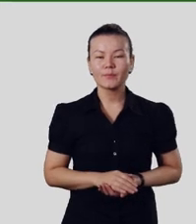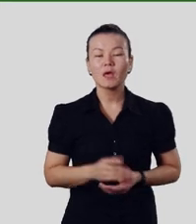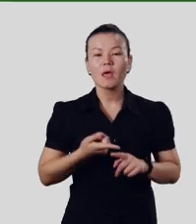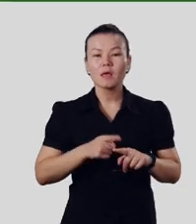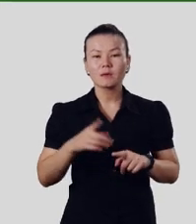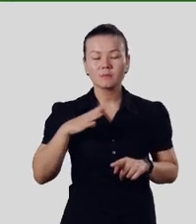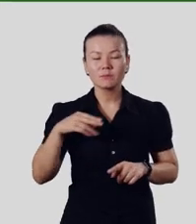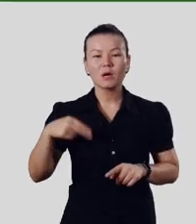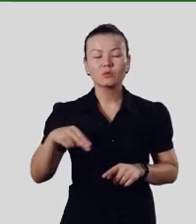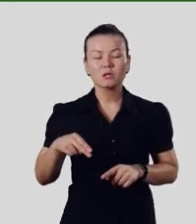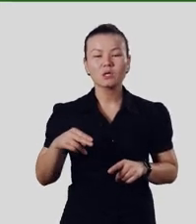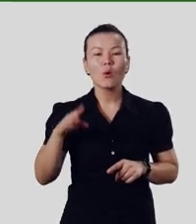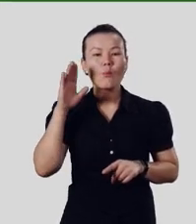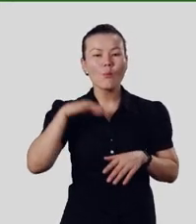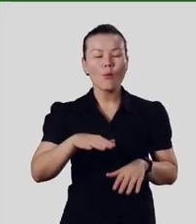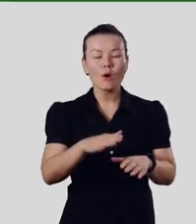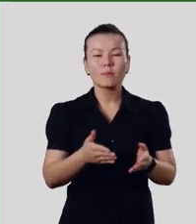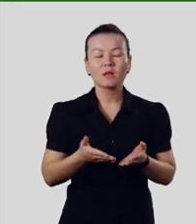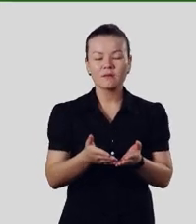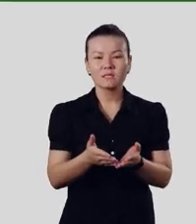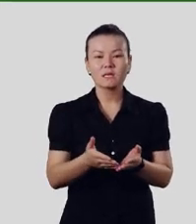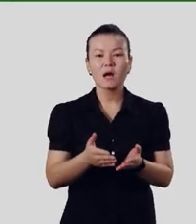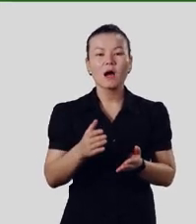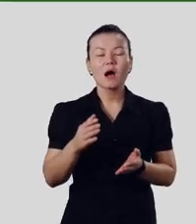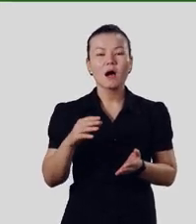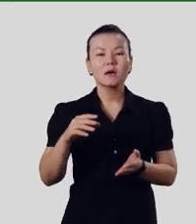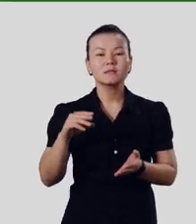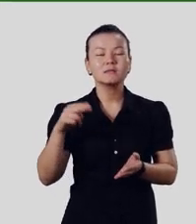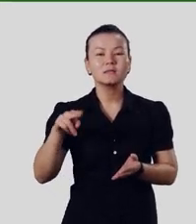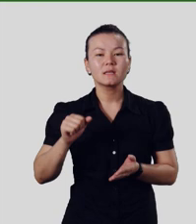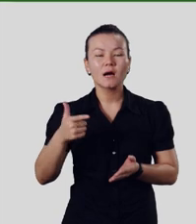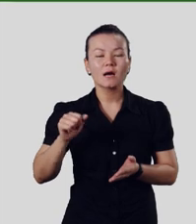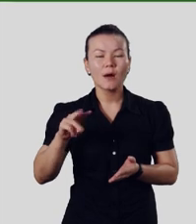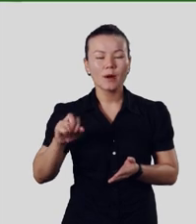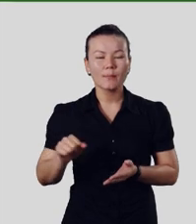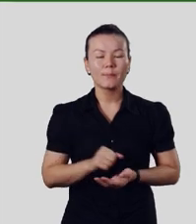Это был португальский мореплаватель Васко да Гама.